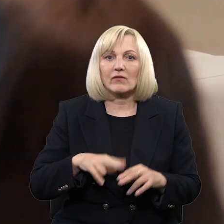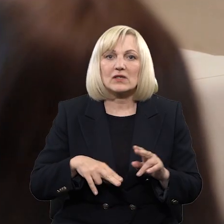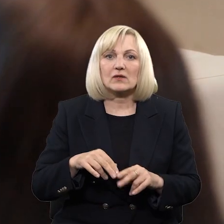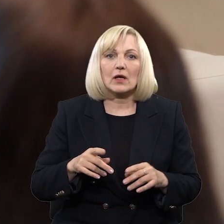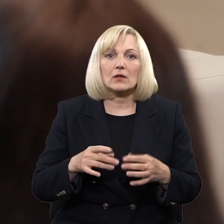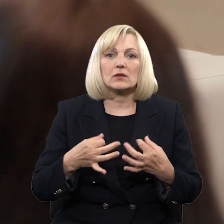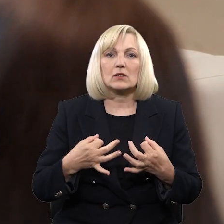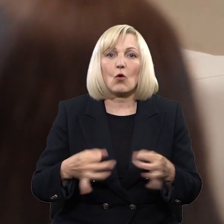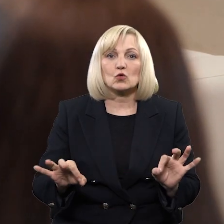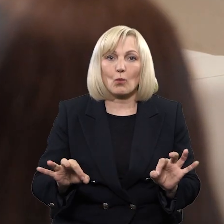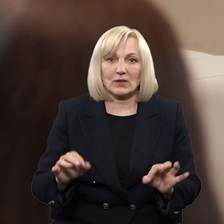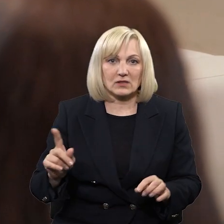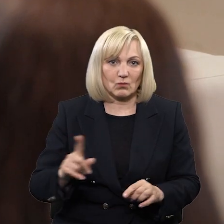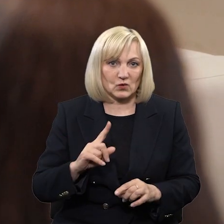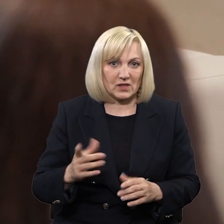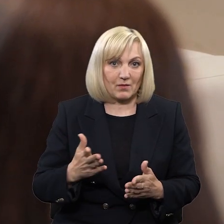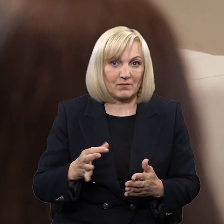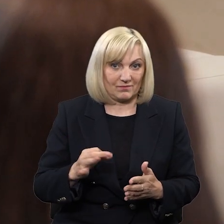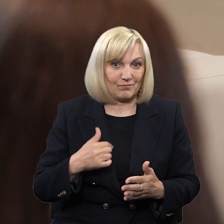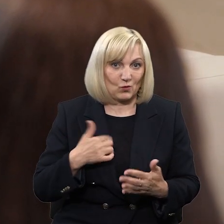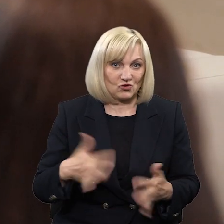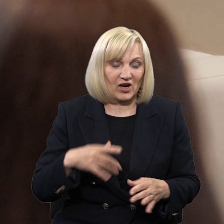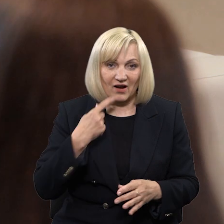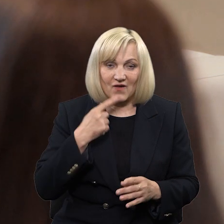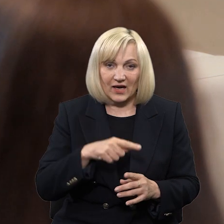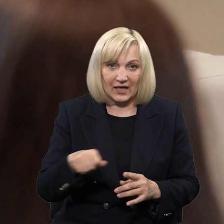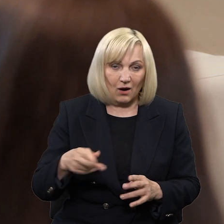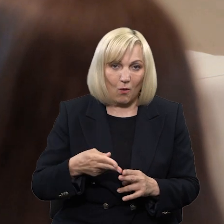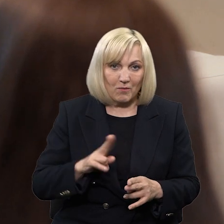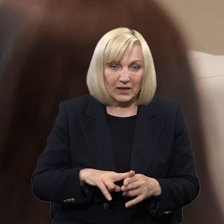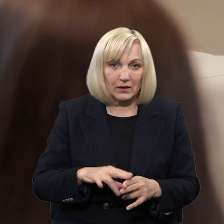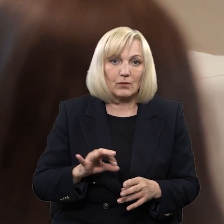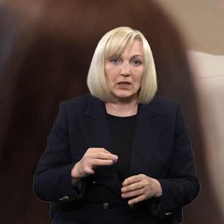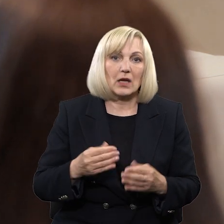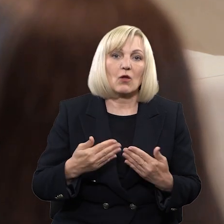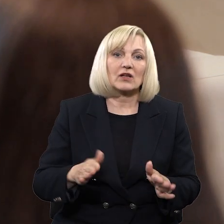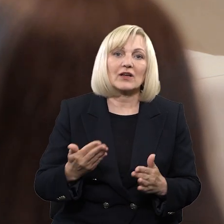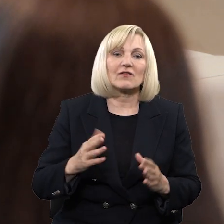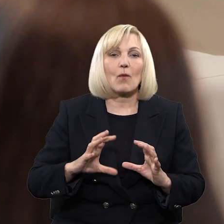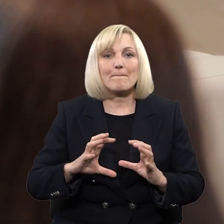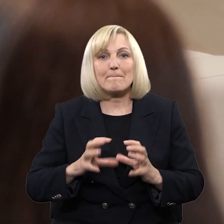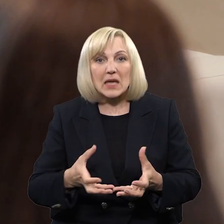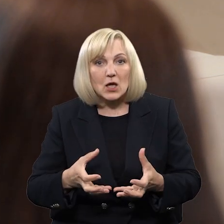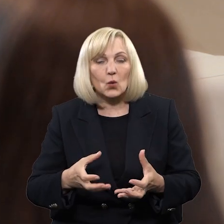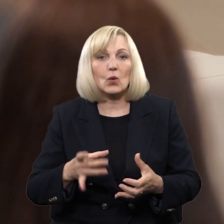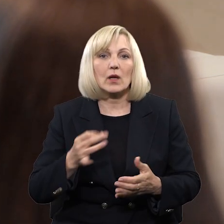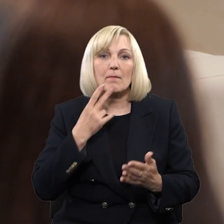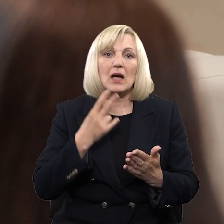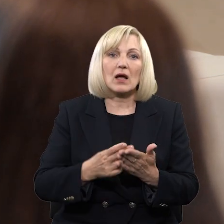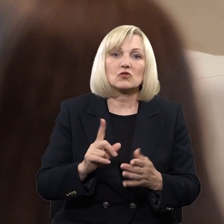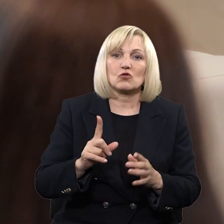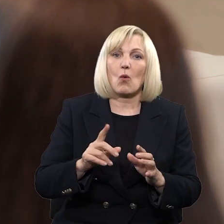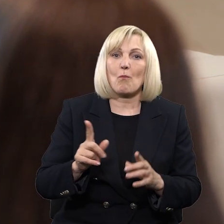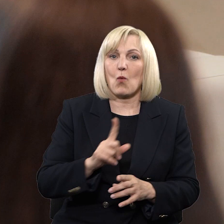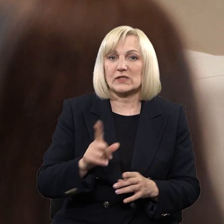только выстраивать эту доступность музея про который мы уже сегодня говорили новый открывать его миру и открывать и